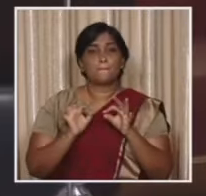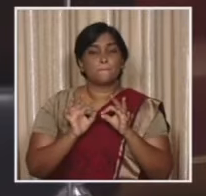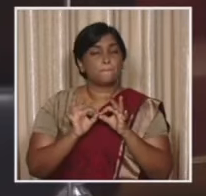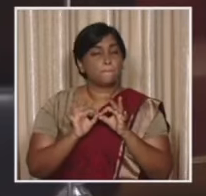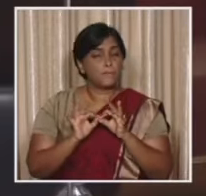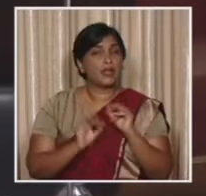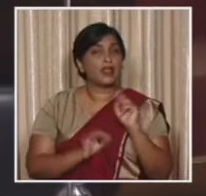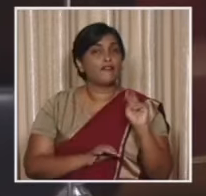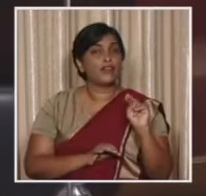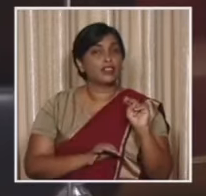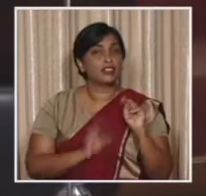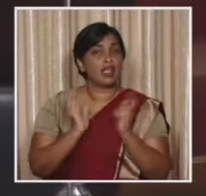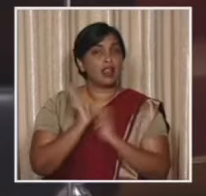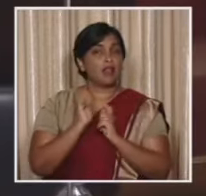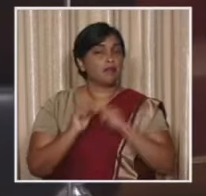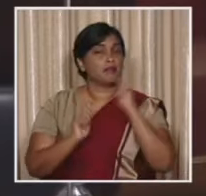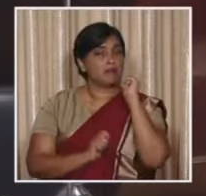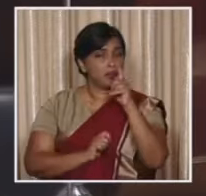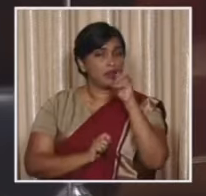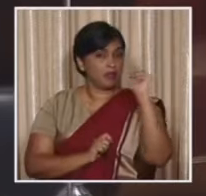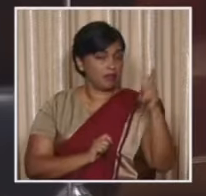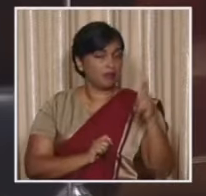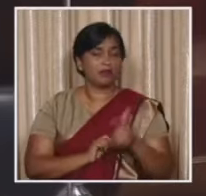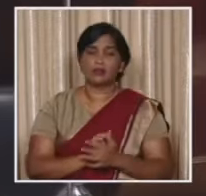බිලියන 20ක් නැහැ. 20 බිලියන්